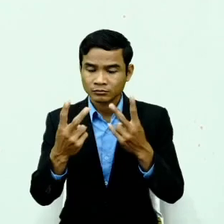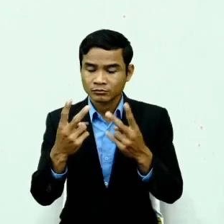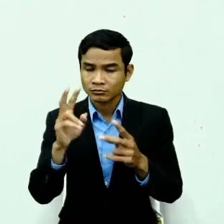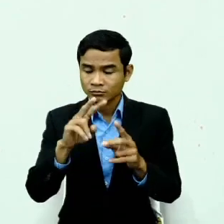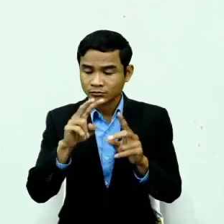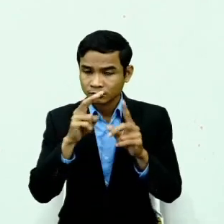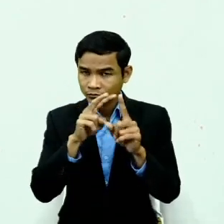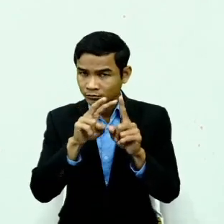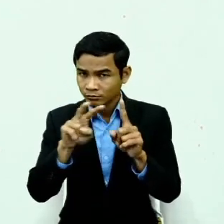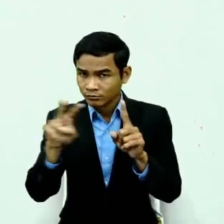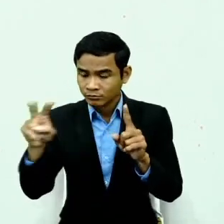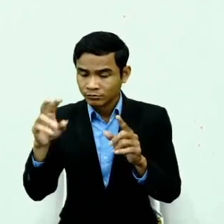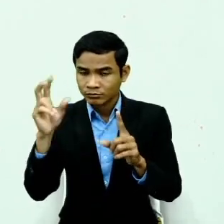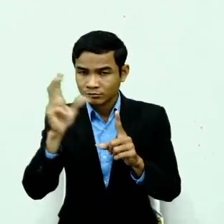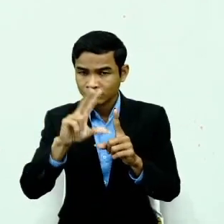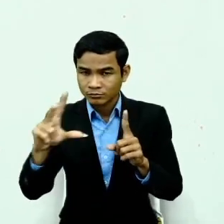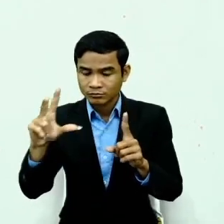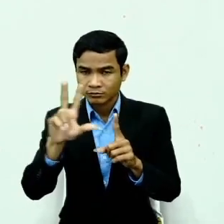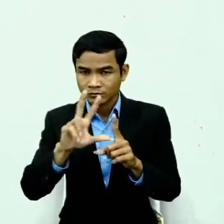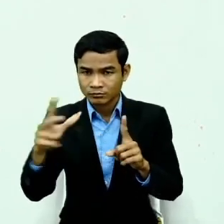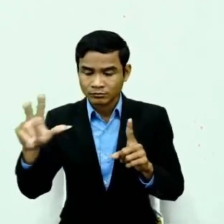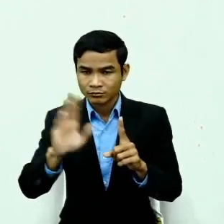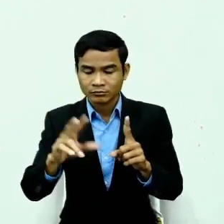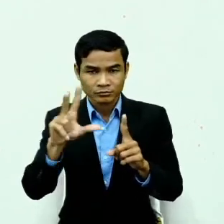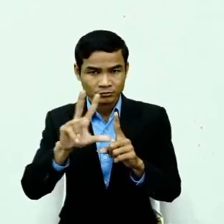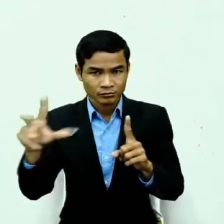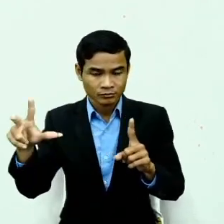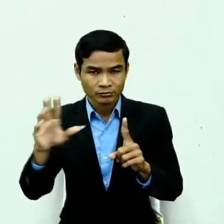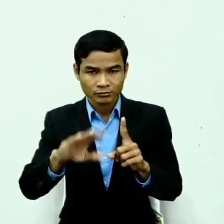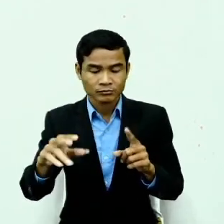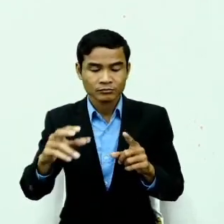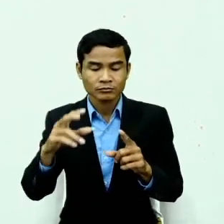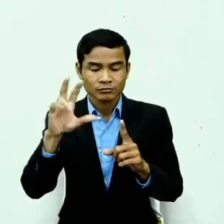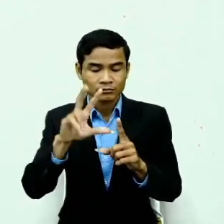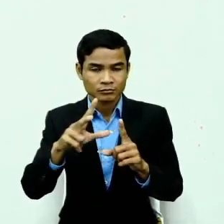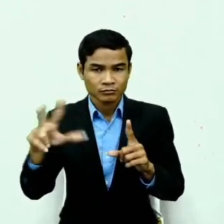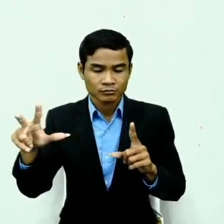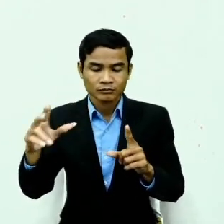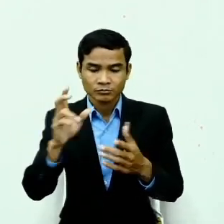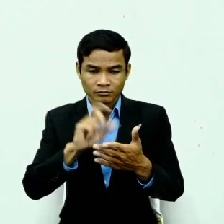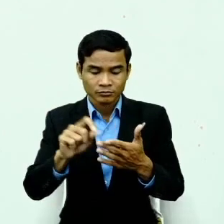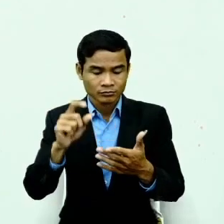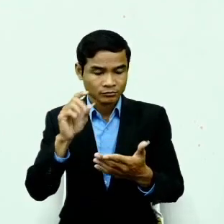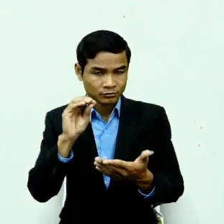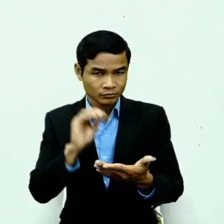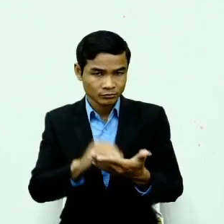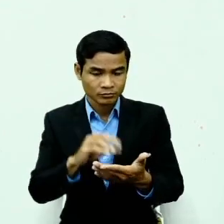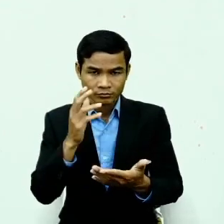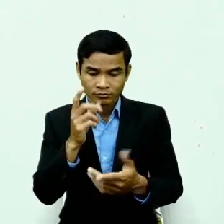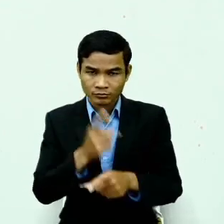con ta clear được bà con sao xây bàn trầm trai rồi nào con chà con mơ thằng ạc nhé nhé con á